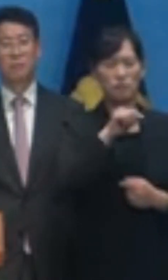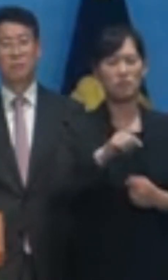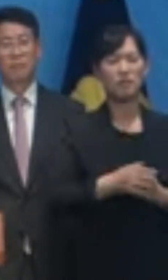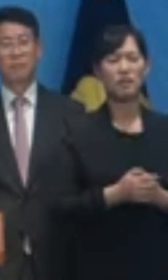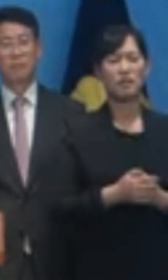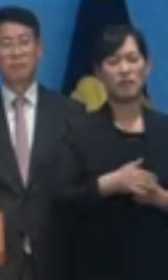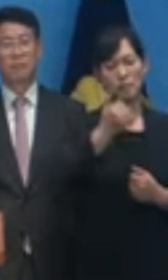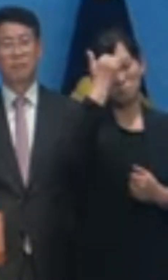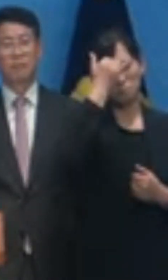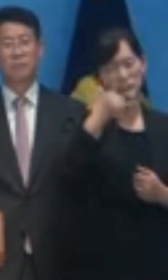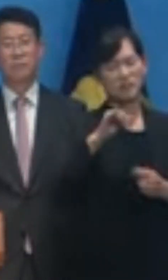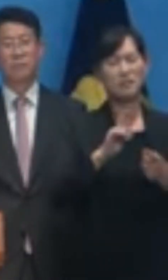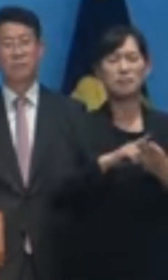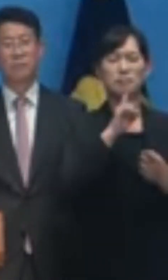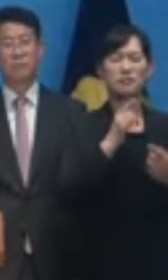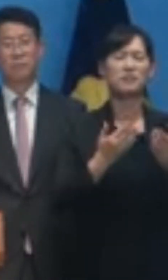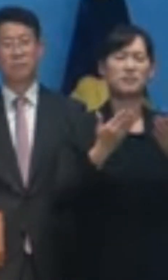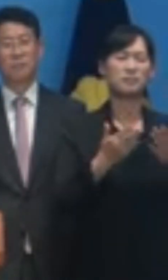한번 상기시켜드리겠습니다.